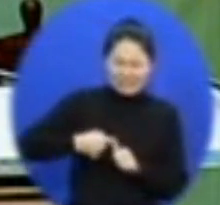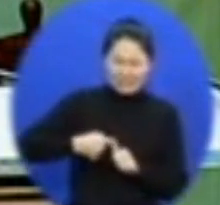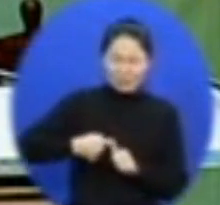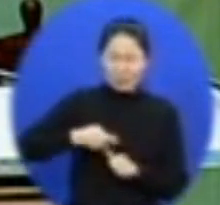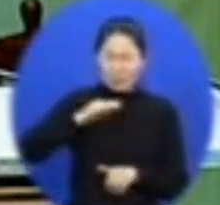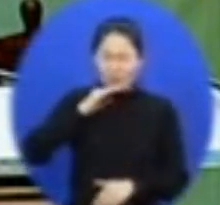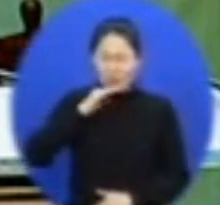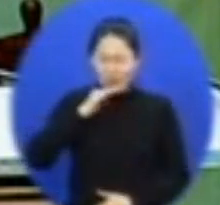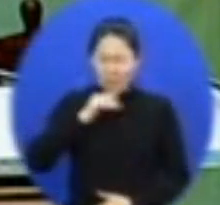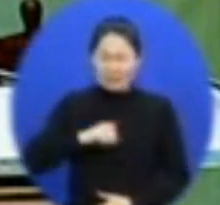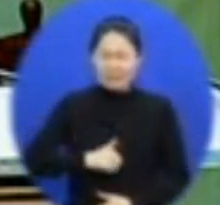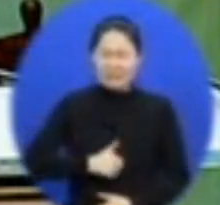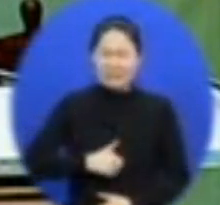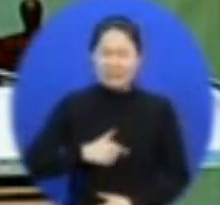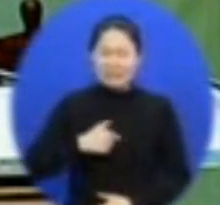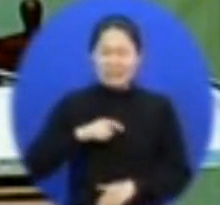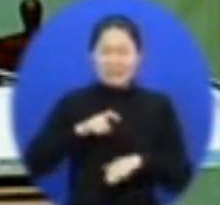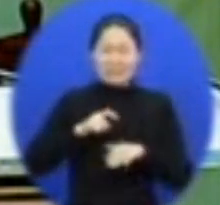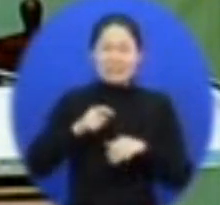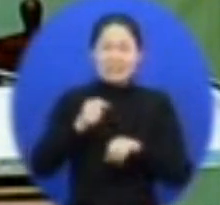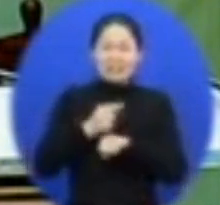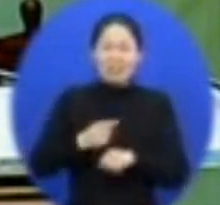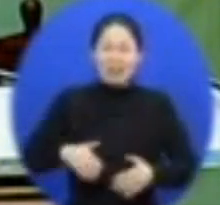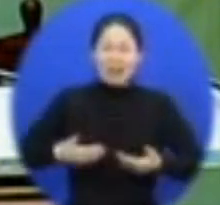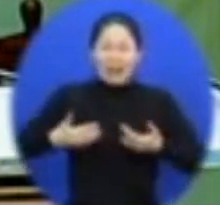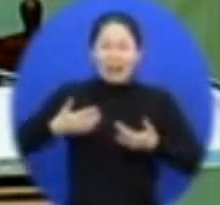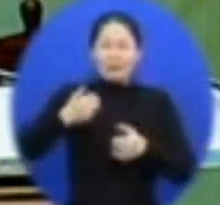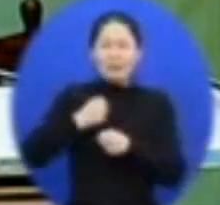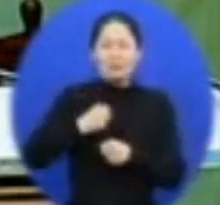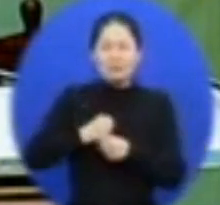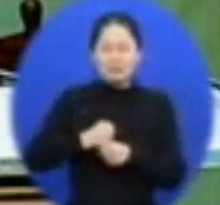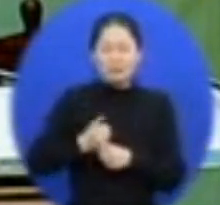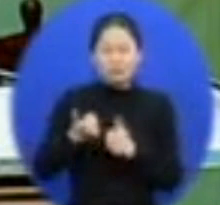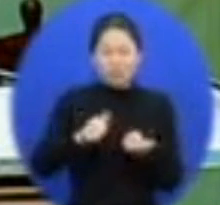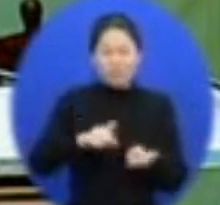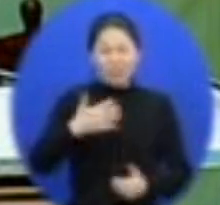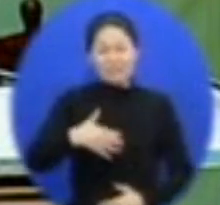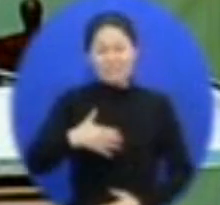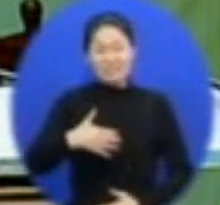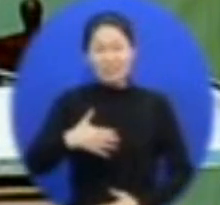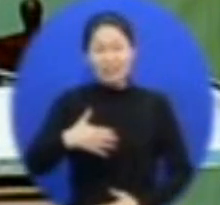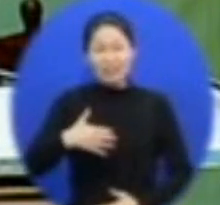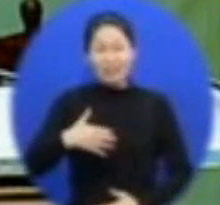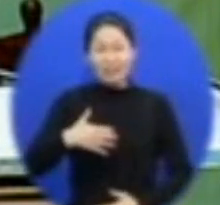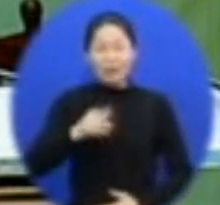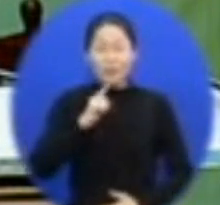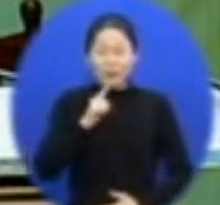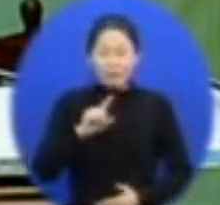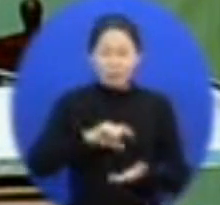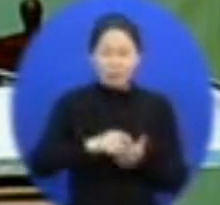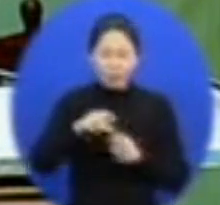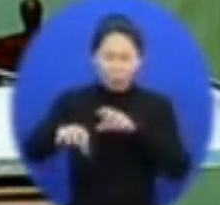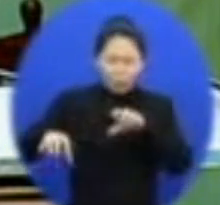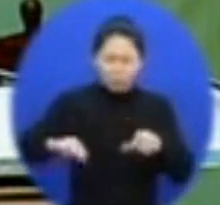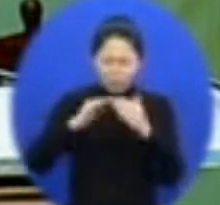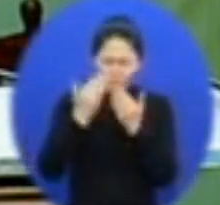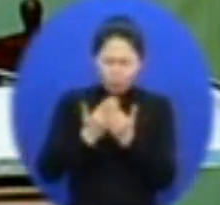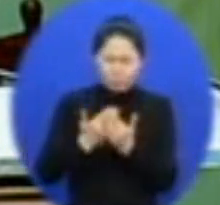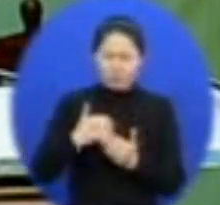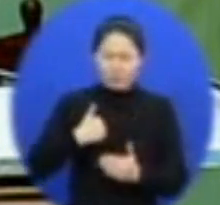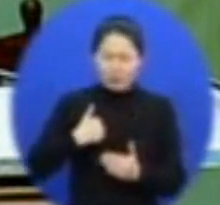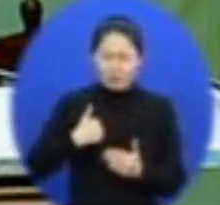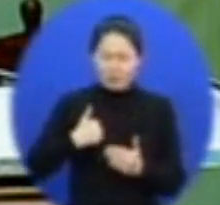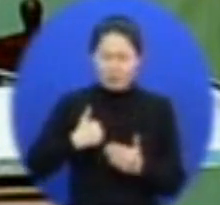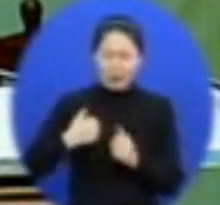아요 안 죽었네 죽을 때 면서 안 죽었네 사랑에서 우리를 공격합니다 여러분